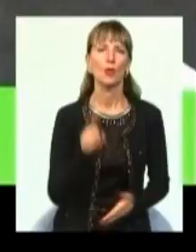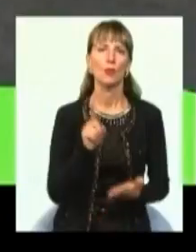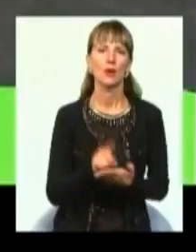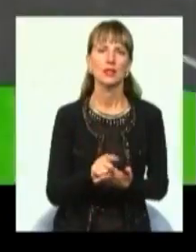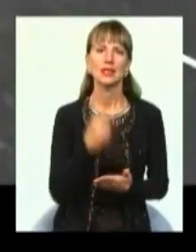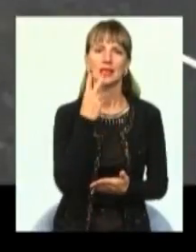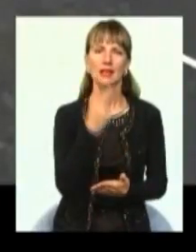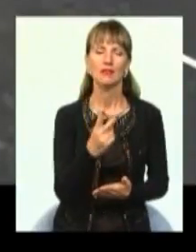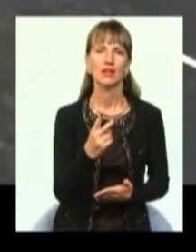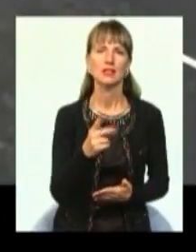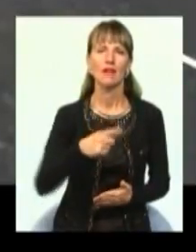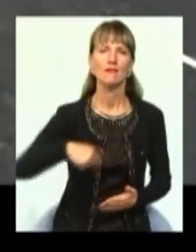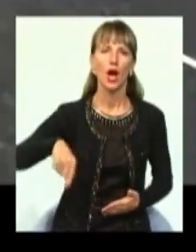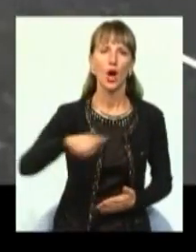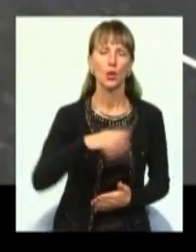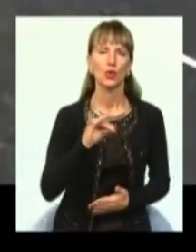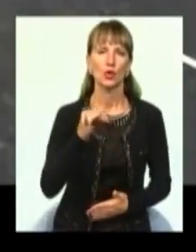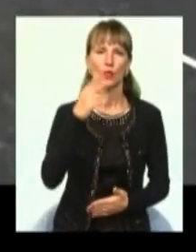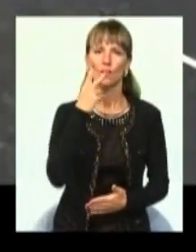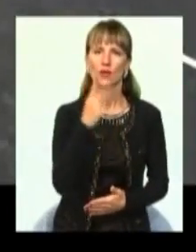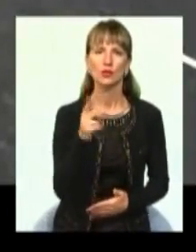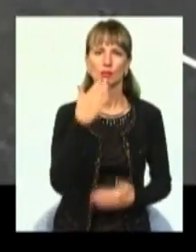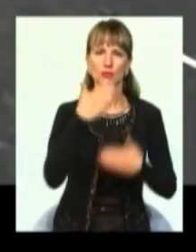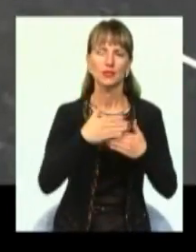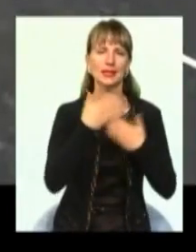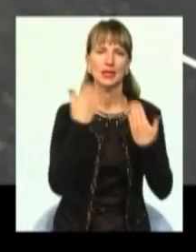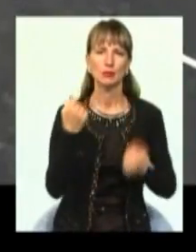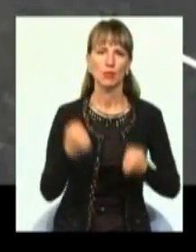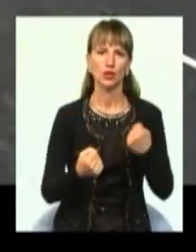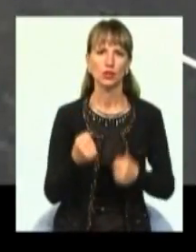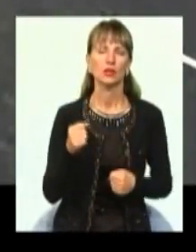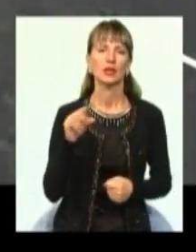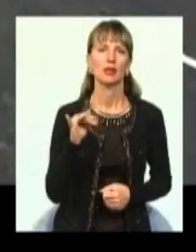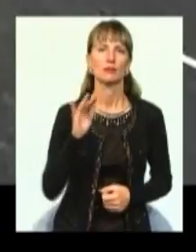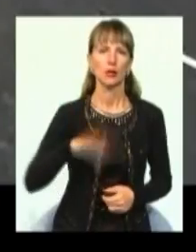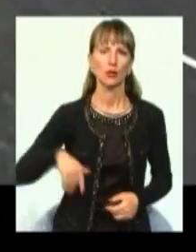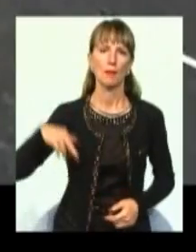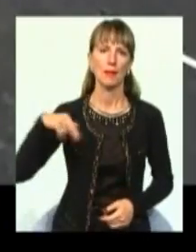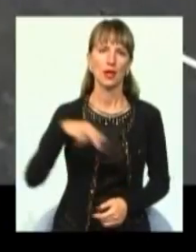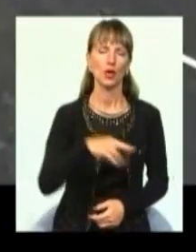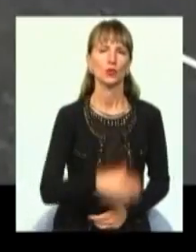Обов'язково дивіться навколо і впевніться, що поблизу немає машин. А тоді вже і переходьте.